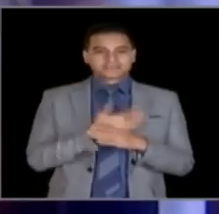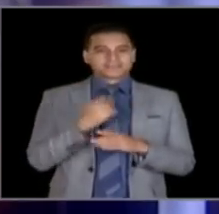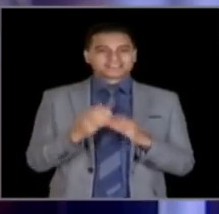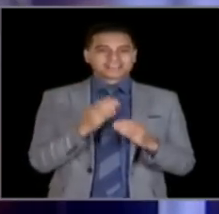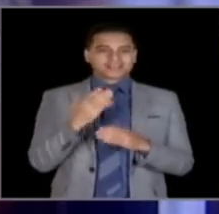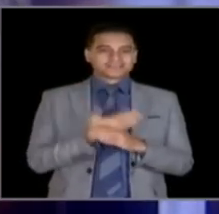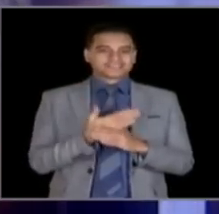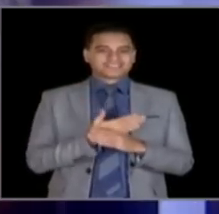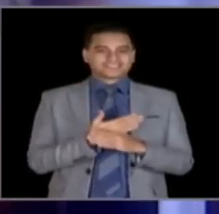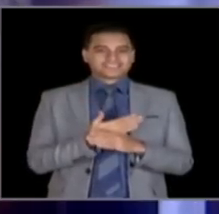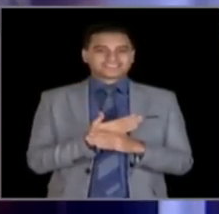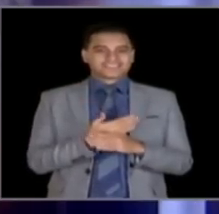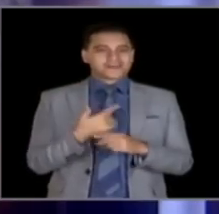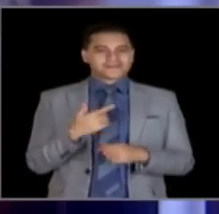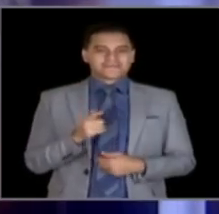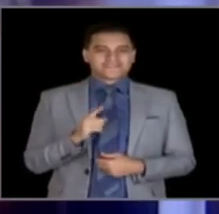ليه؟